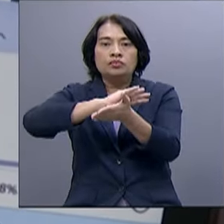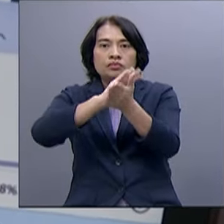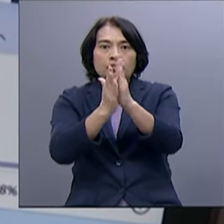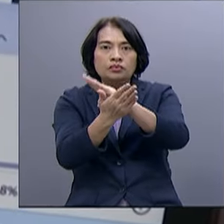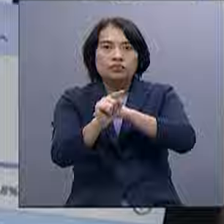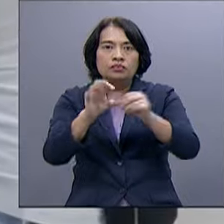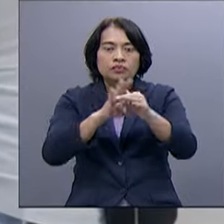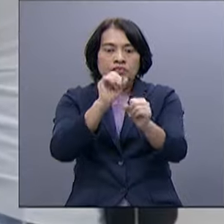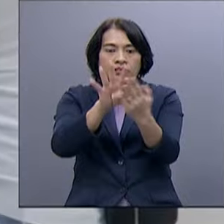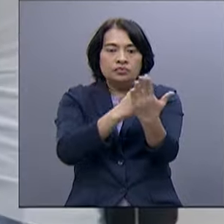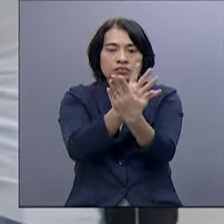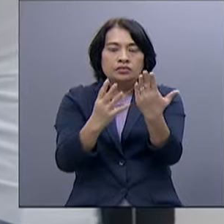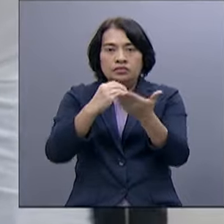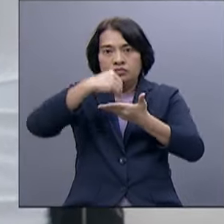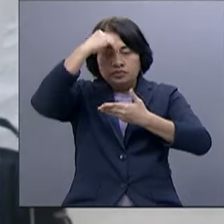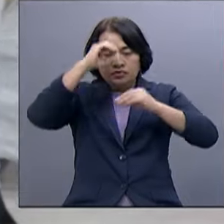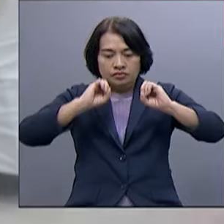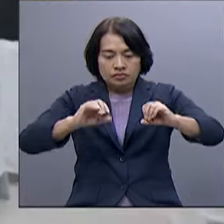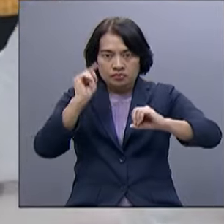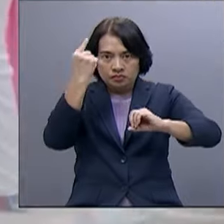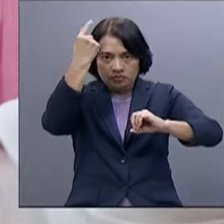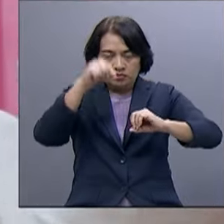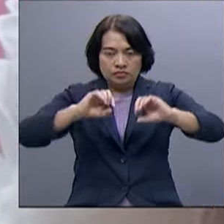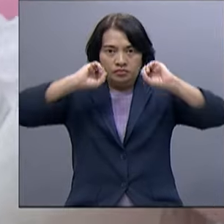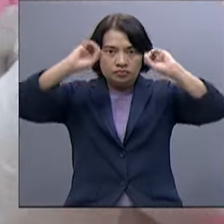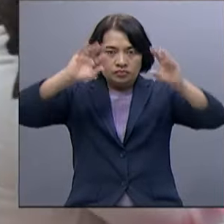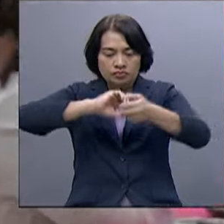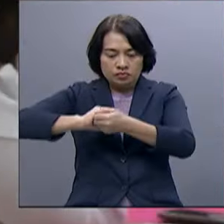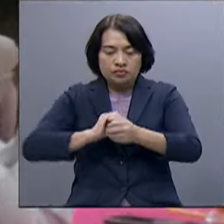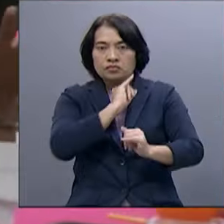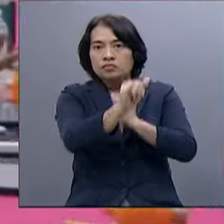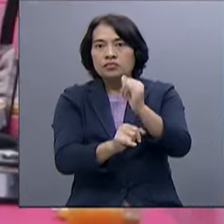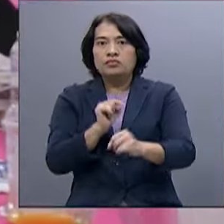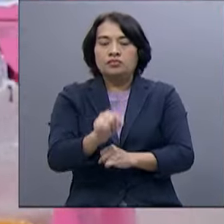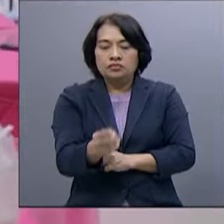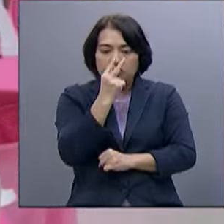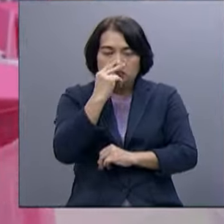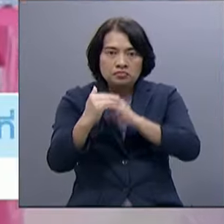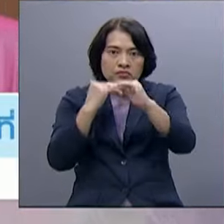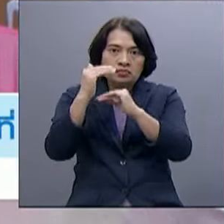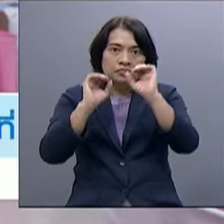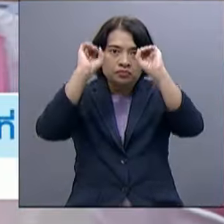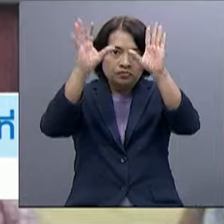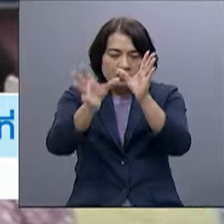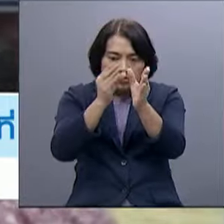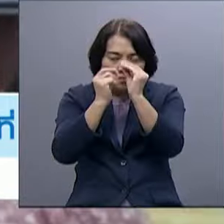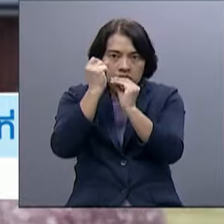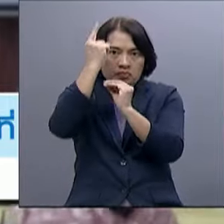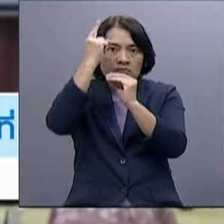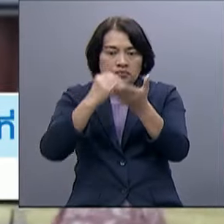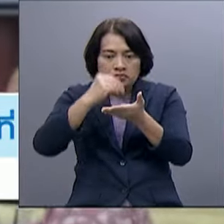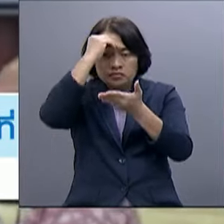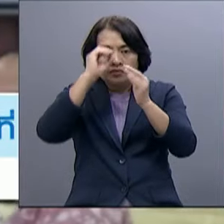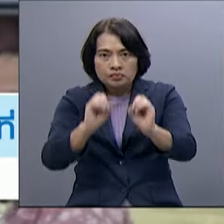สร้างแผนการเรียนการสอนให้ทันสมัยโดยครูที่เข้าร่วมอบรมนั้นเห็นว่าการพัฒนาครูให้เข้าใจการเรียนการสอนแบบ